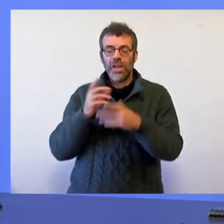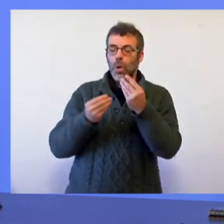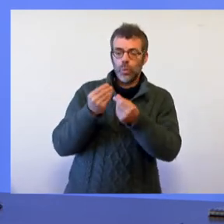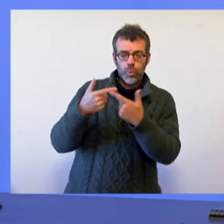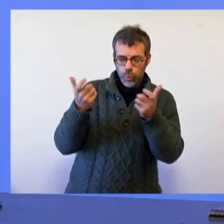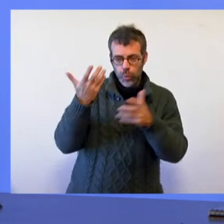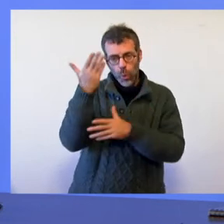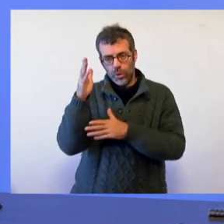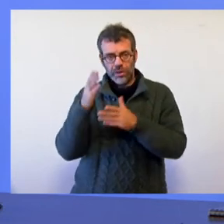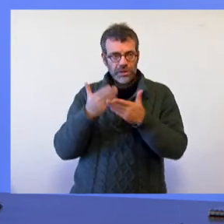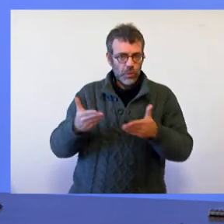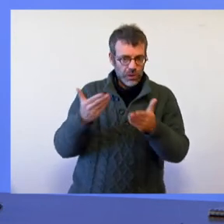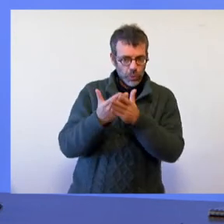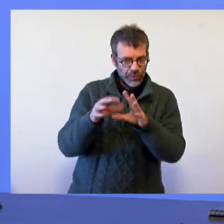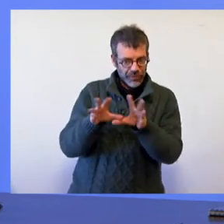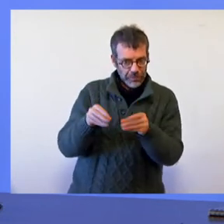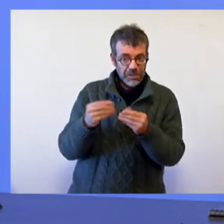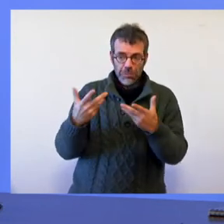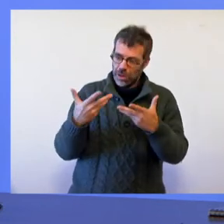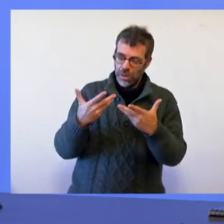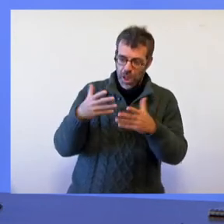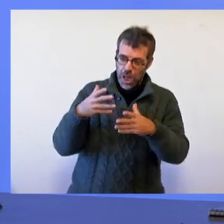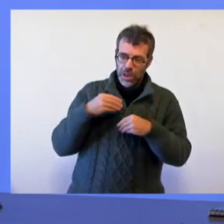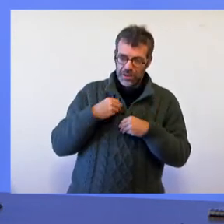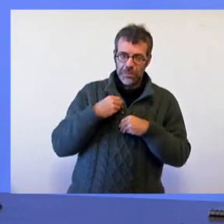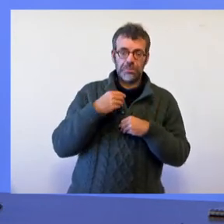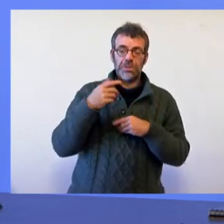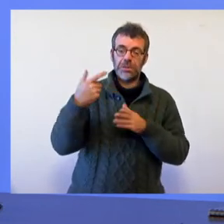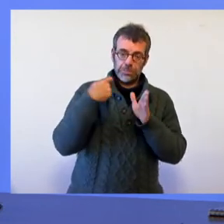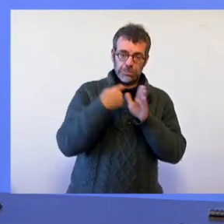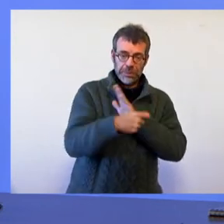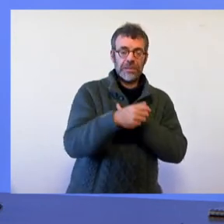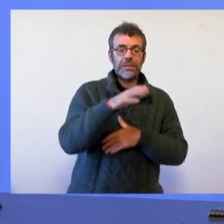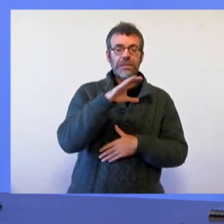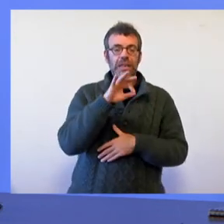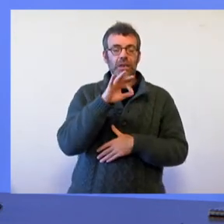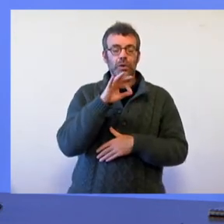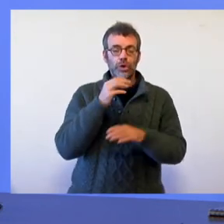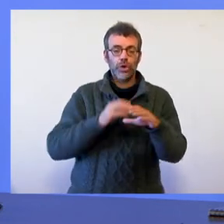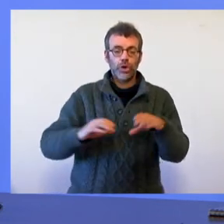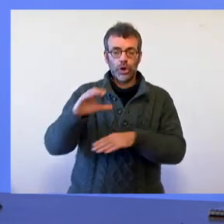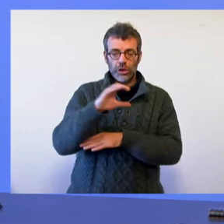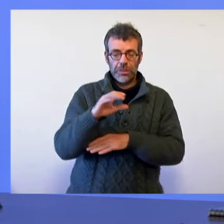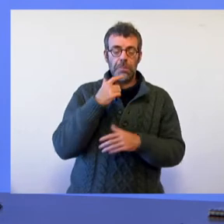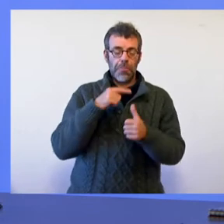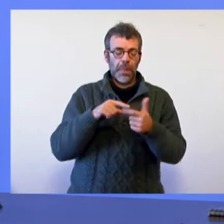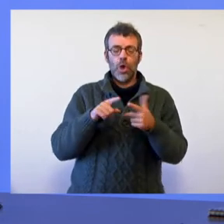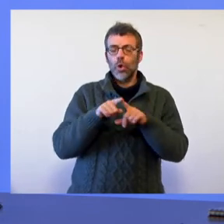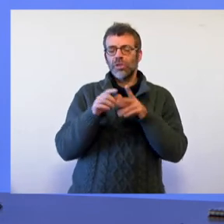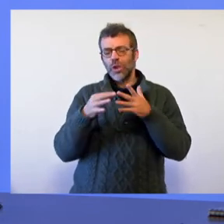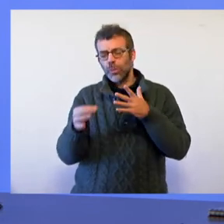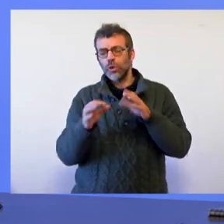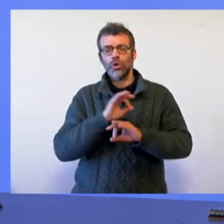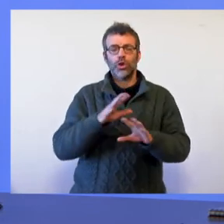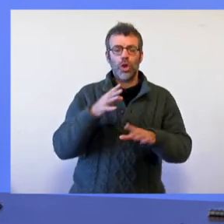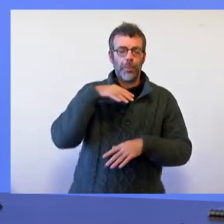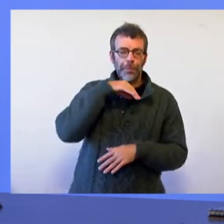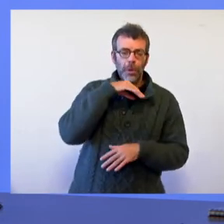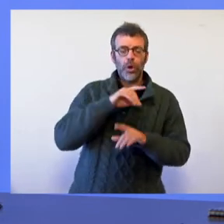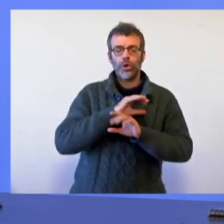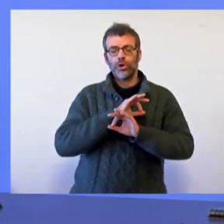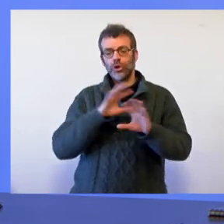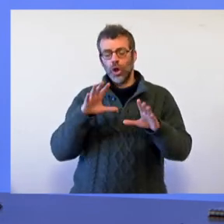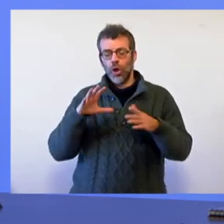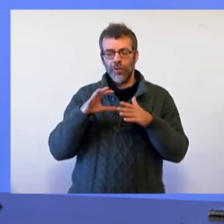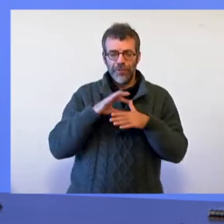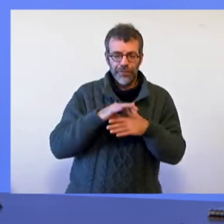large qui est proposée dans les restaurants scolaires de la ville de Montpellier, l'option sans porc, sans viande, et l'option quotidienne végétarienne que nous